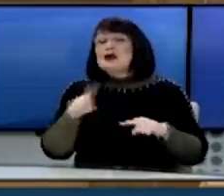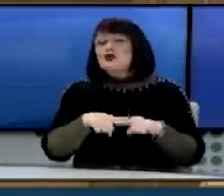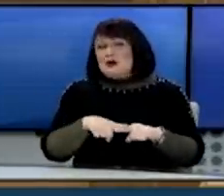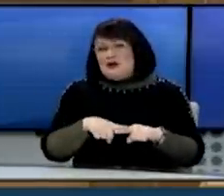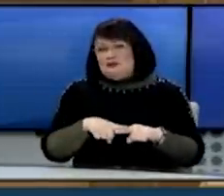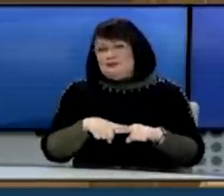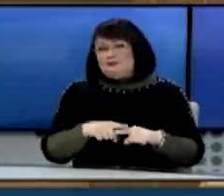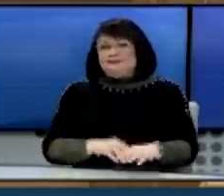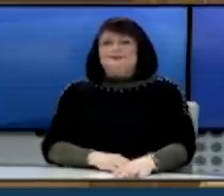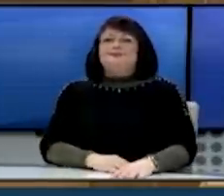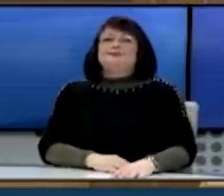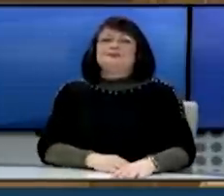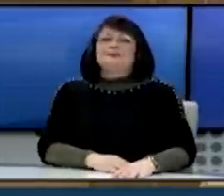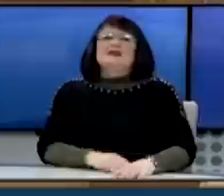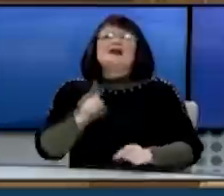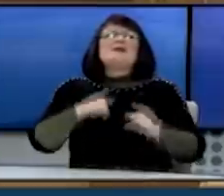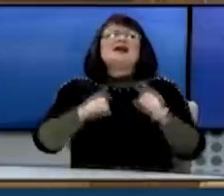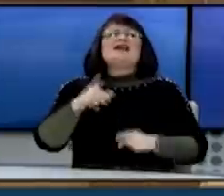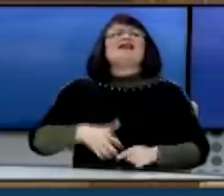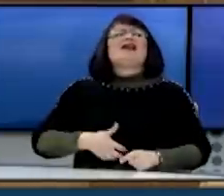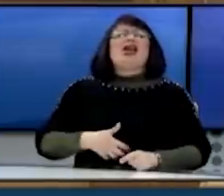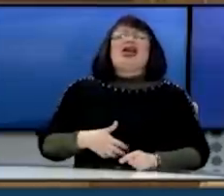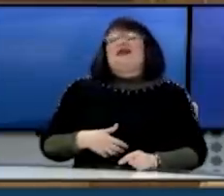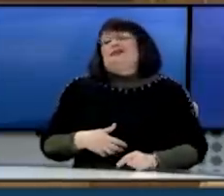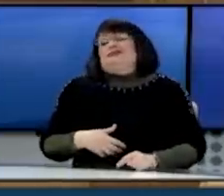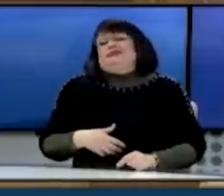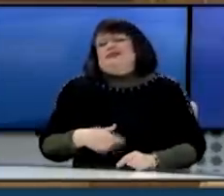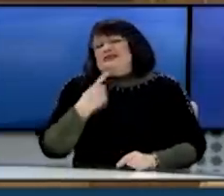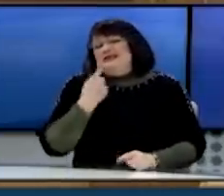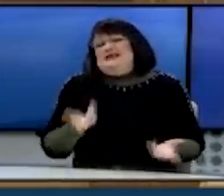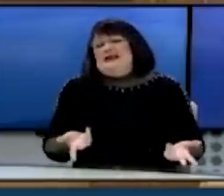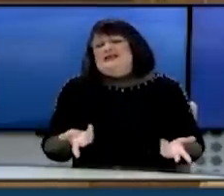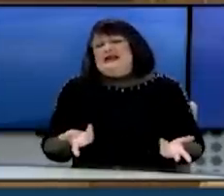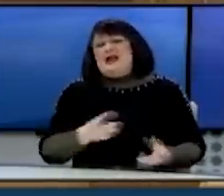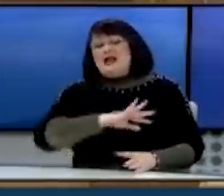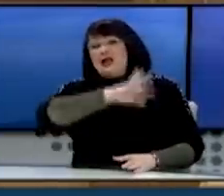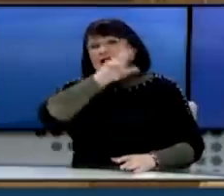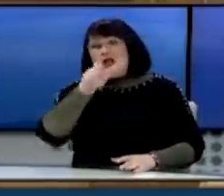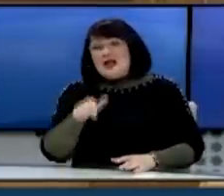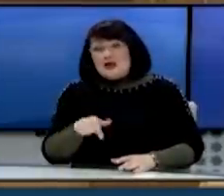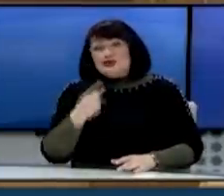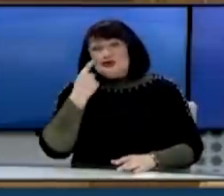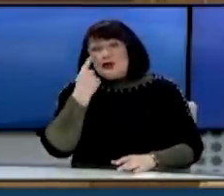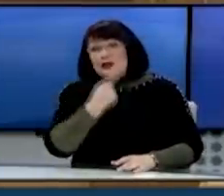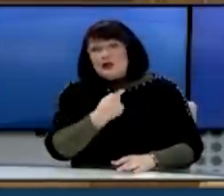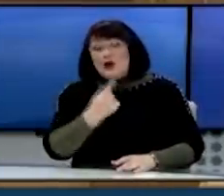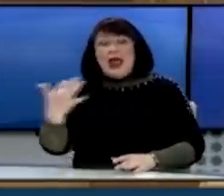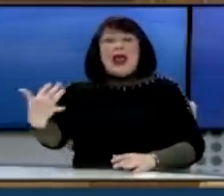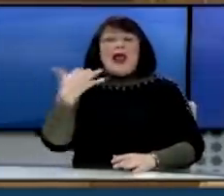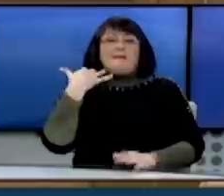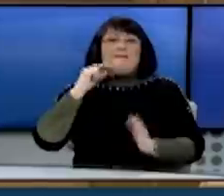λαό. Και τότε κάποιοι γελούσατε χαζοχαρούμενα εδώ μέσα, μέχρι που ήρθαν αντίστοιχες